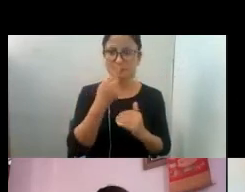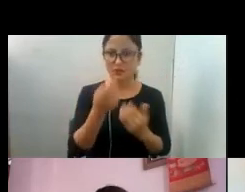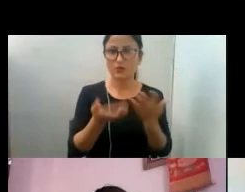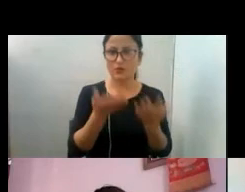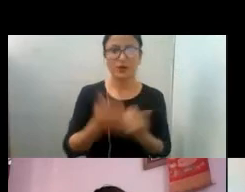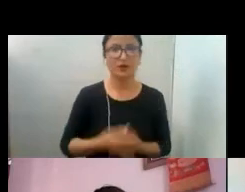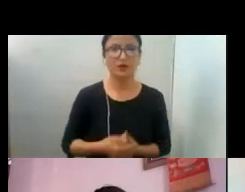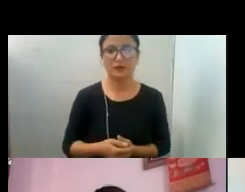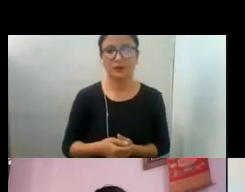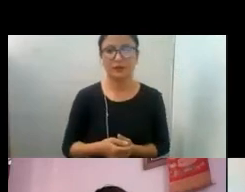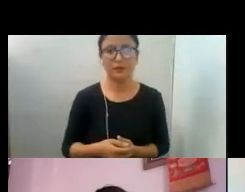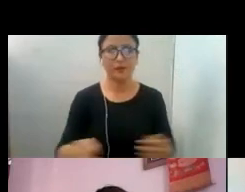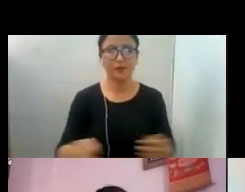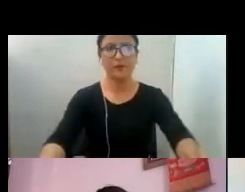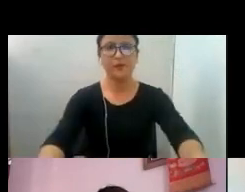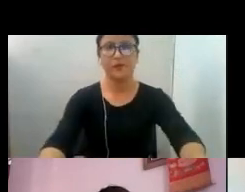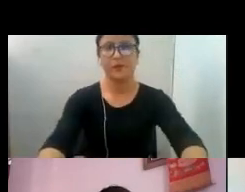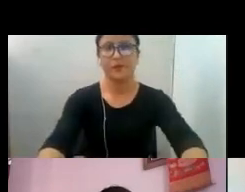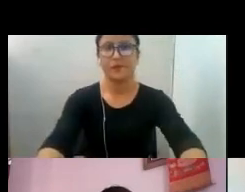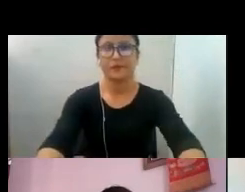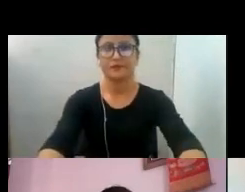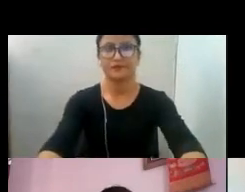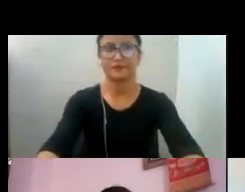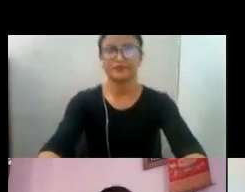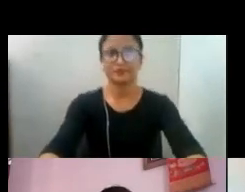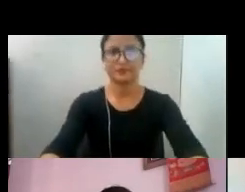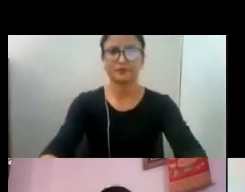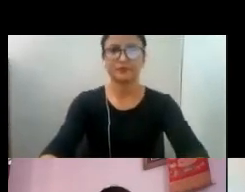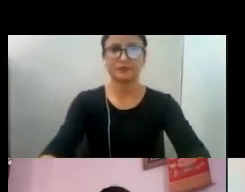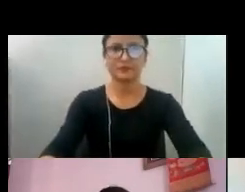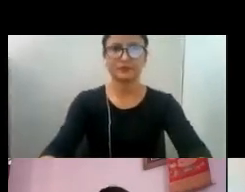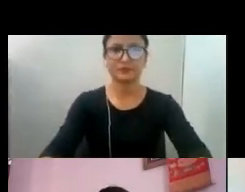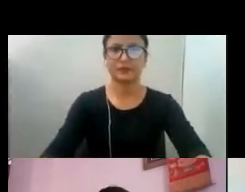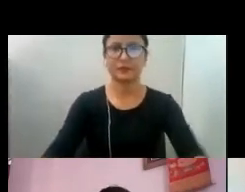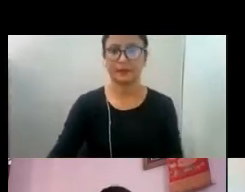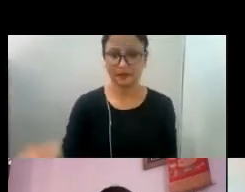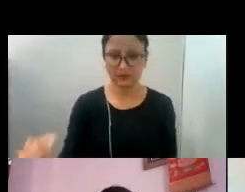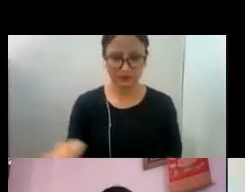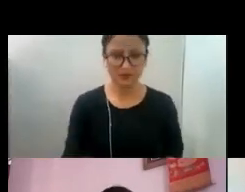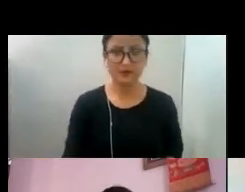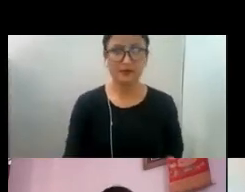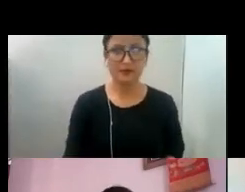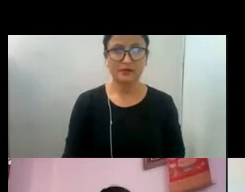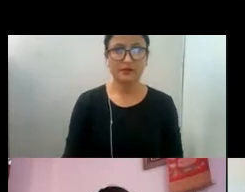सिन्धुलीबाट एकजनालाई आफ्नो कुरा राख्न लगाउन सक्नुहुन्छ लक्ष्मी छिट्टै.